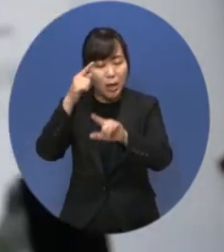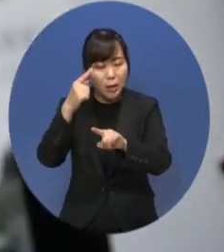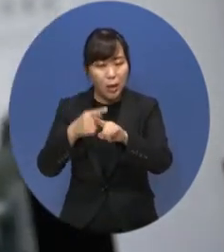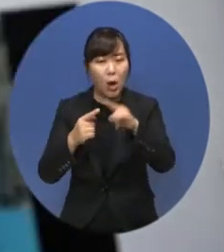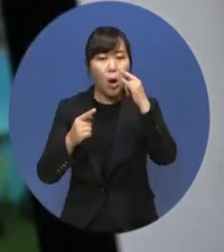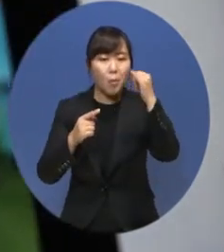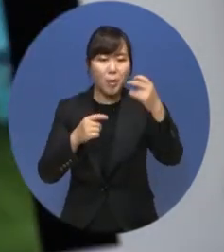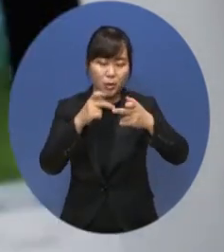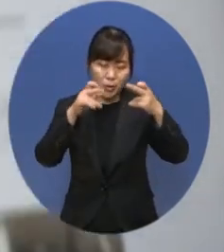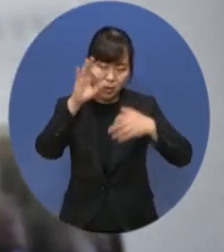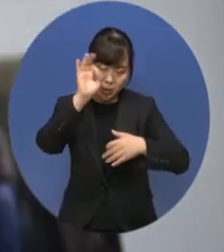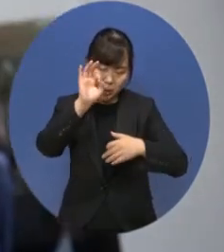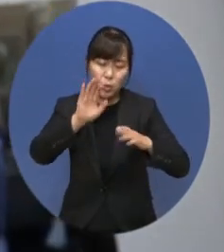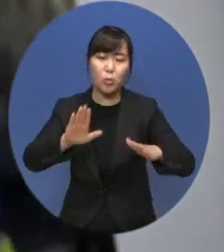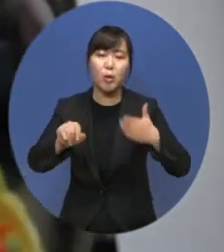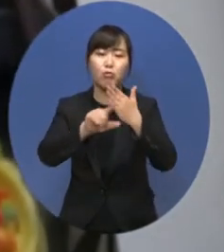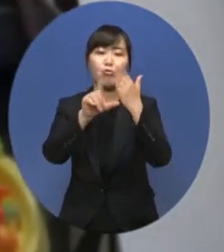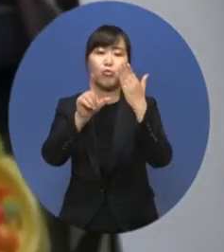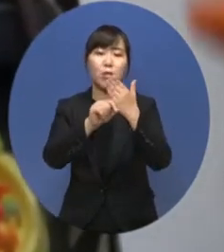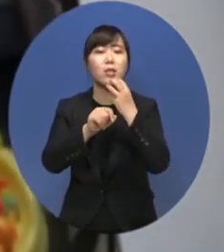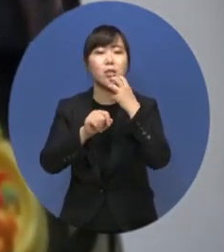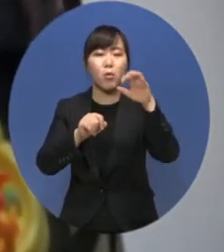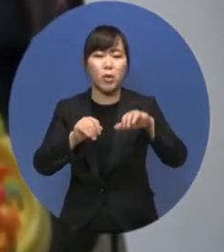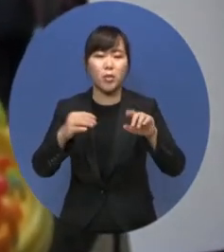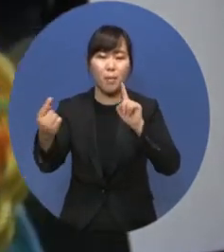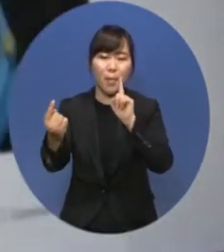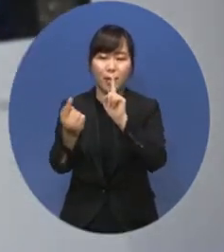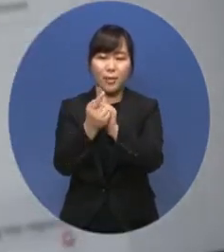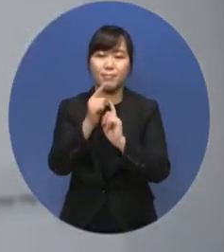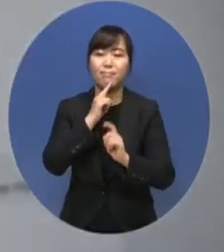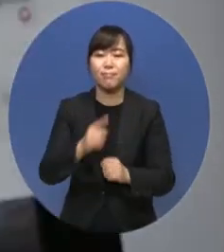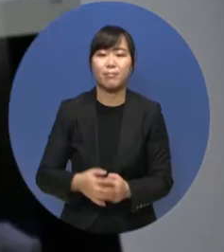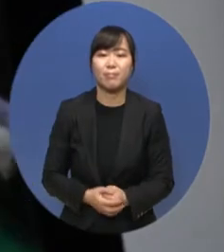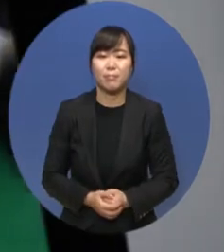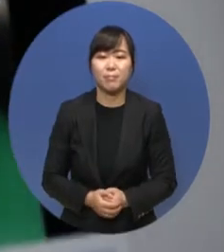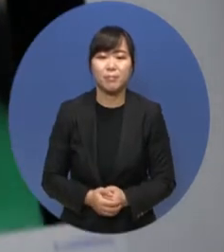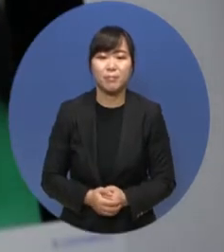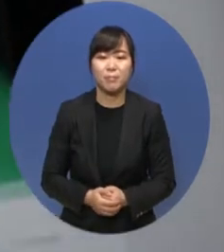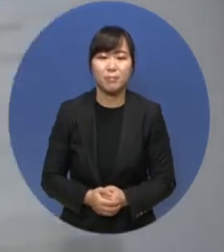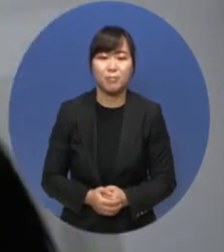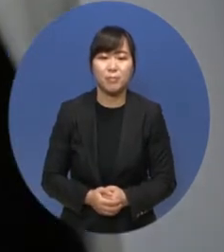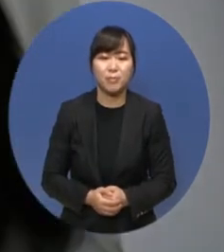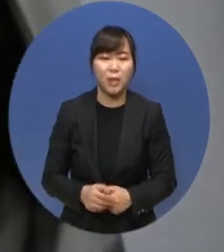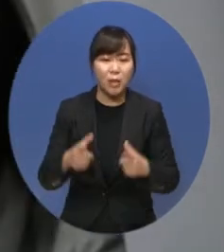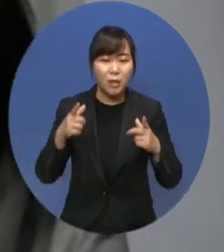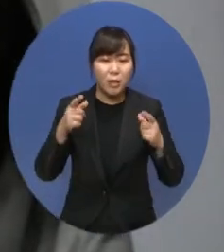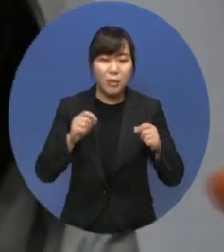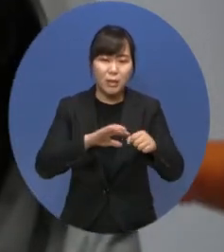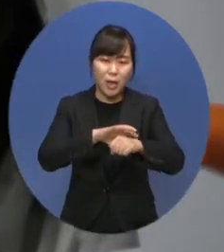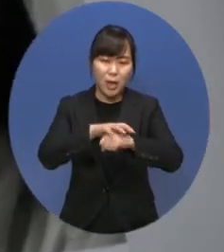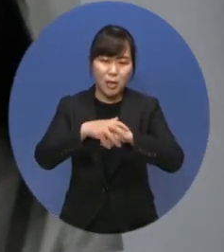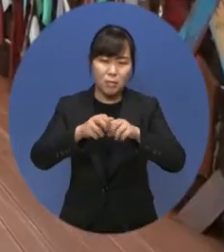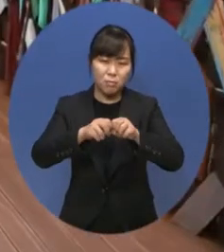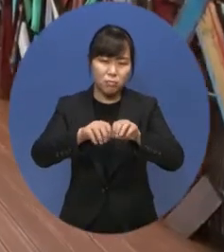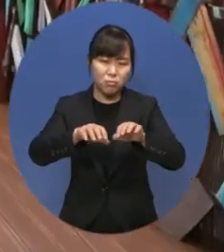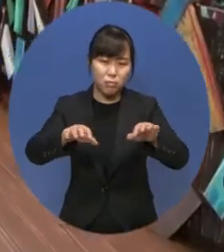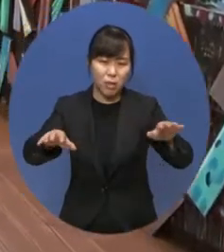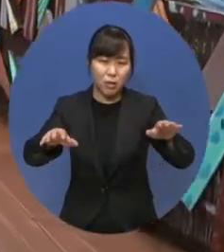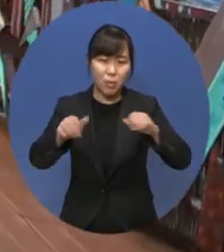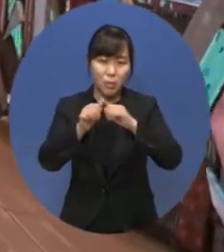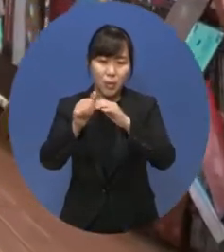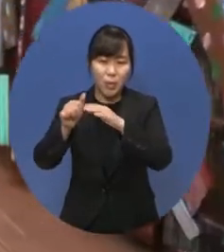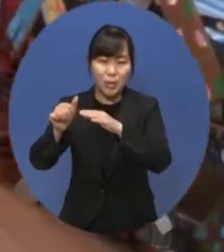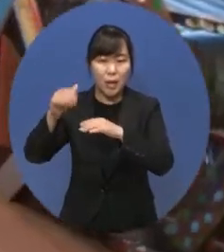형제를 찾아 오는 9월 서울에서 만나게 된다고 말했습니다. 주아 씨는 세계적으로 흩어져